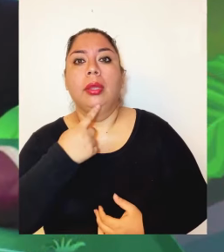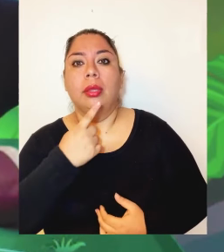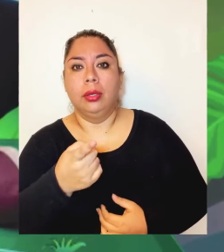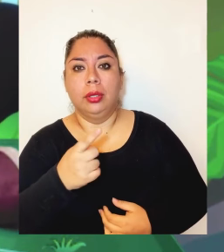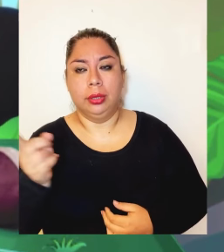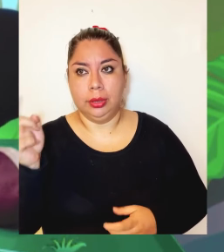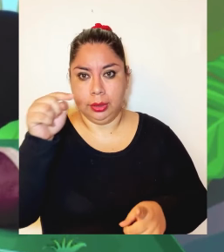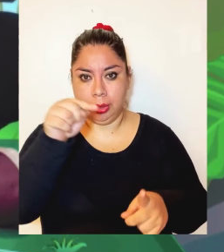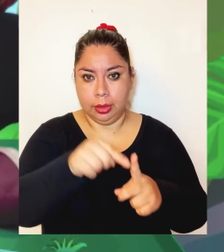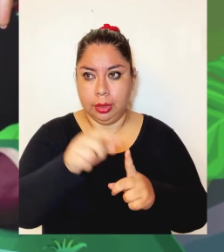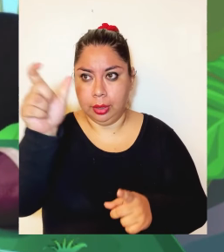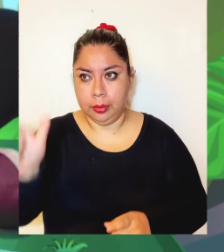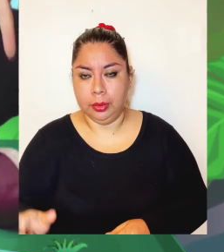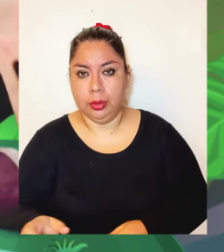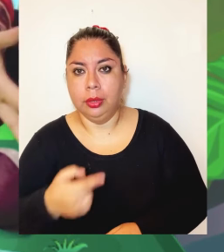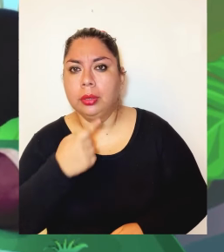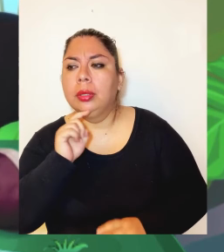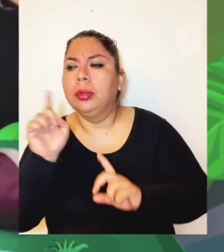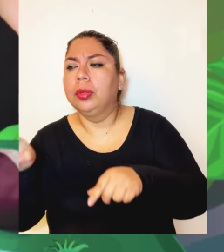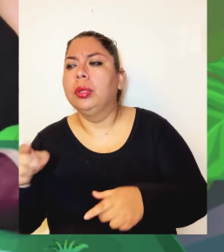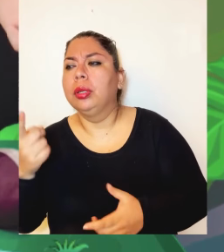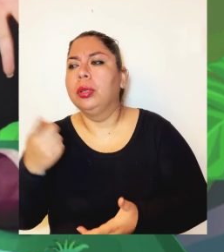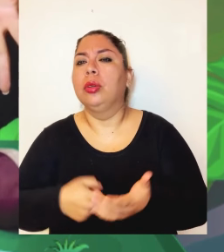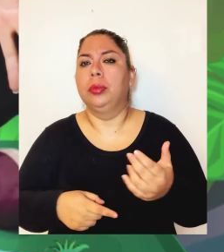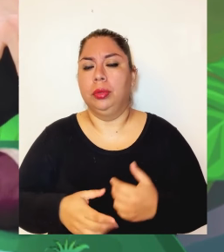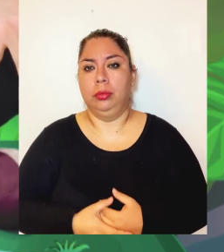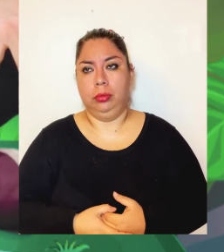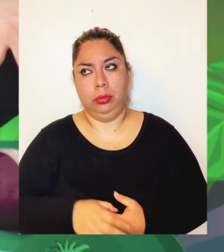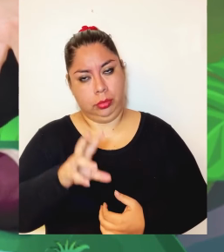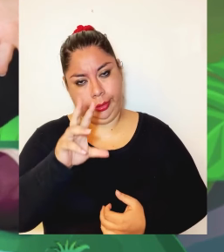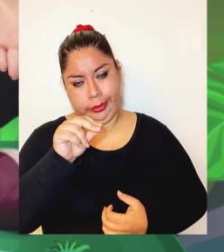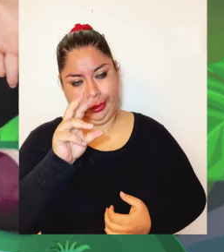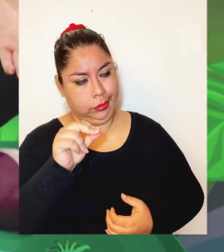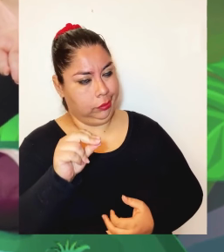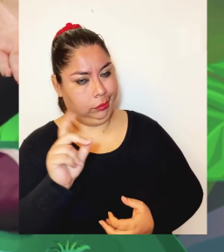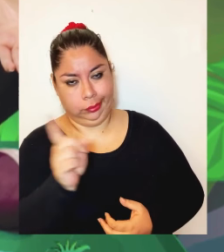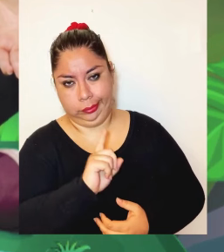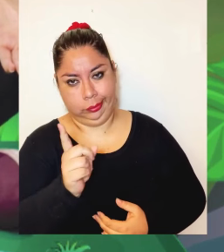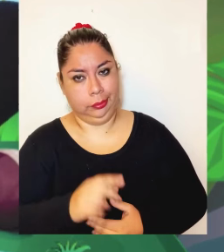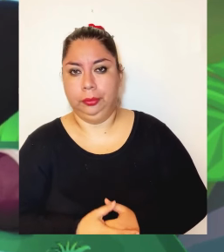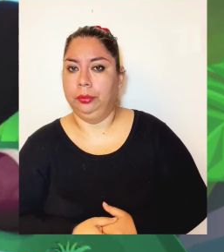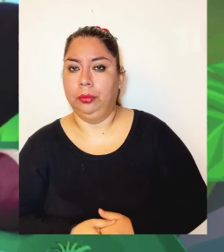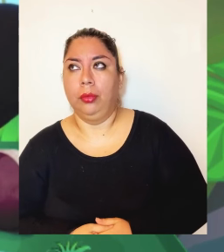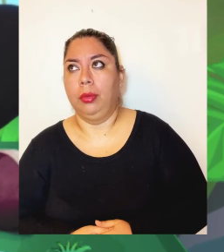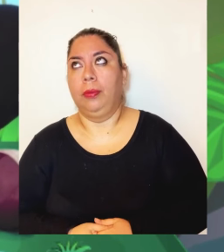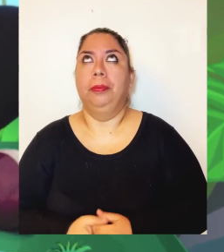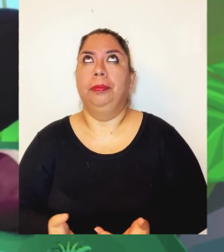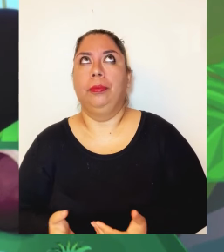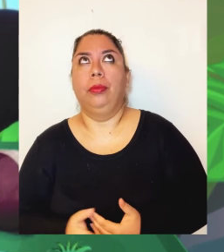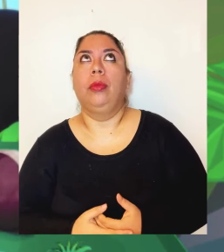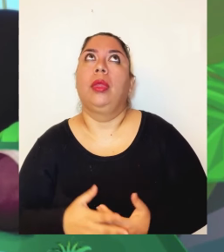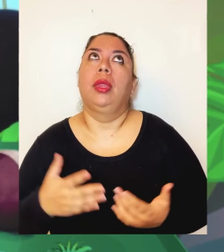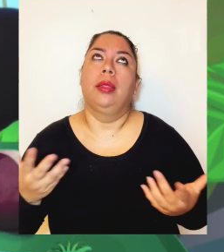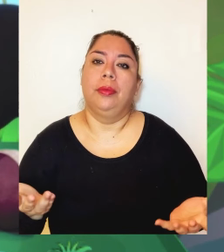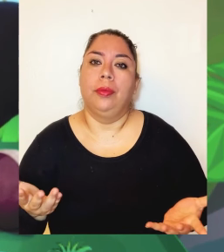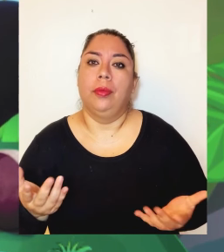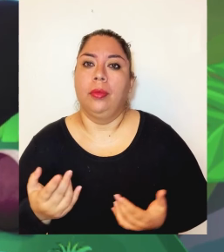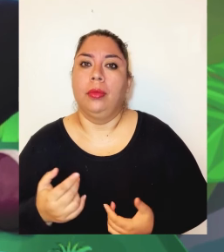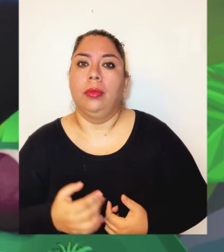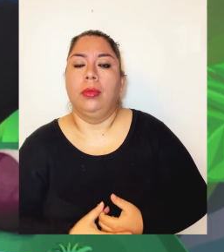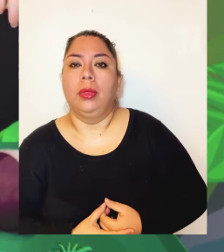Kawari, ajinata nin. Chay mana rexesca runata chimpaikui. Hinas